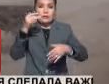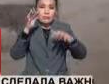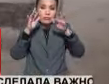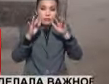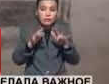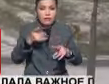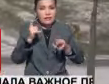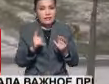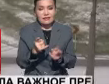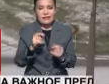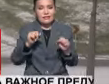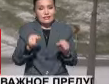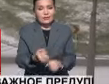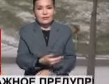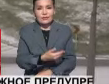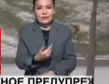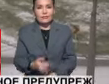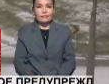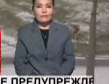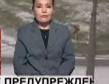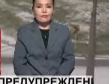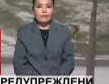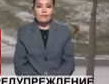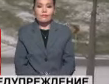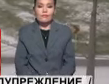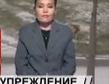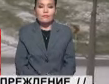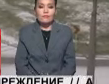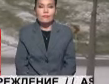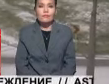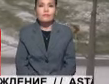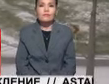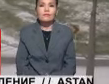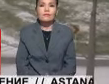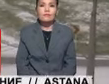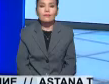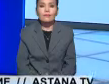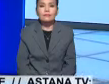еще думать рано. Анастасия Дроняк, Евгений Мутель, Астана Таймс, Петропавловск.